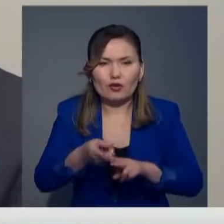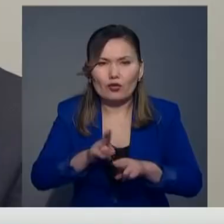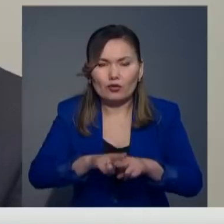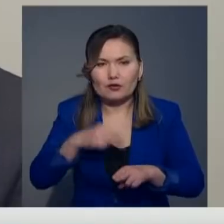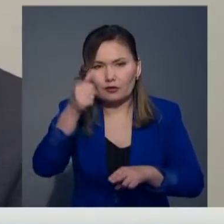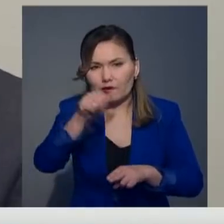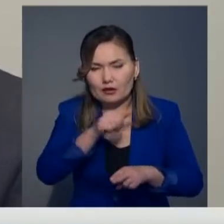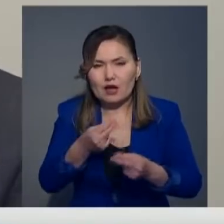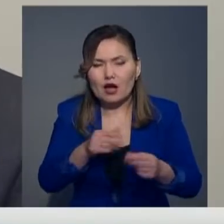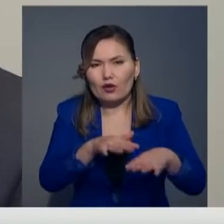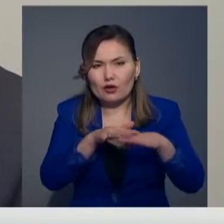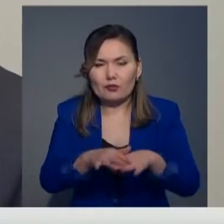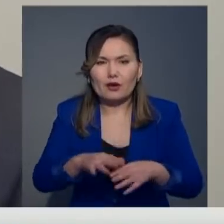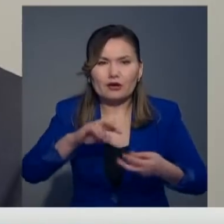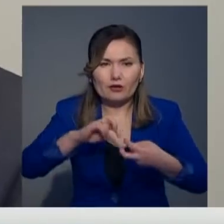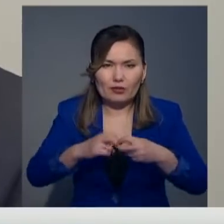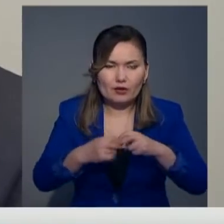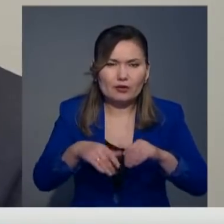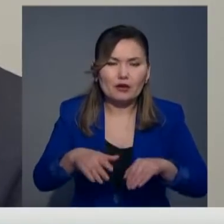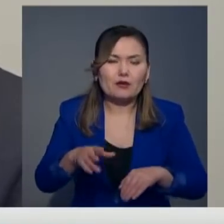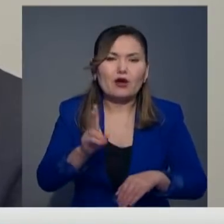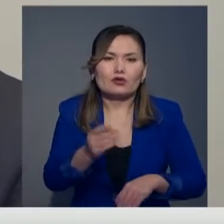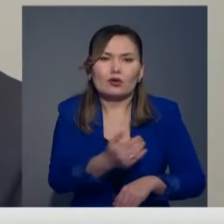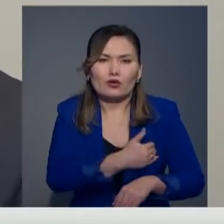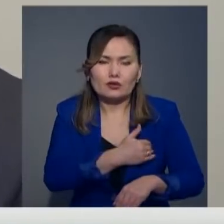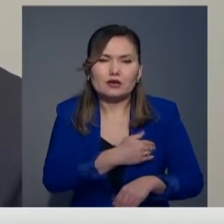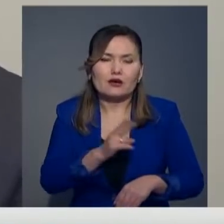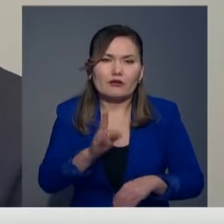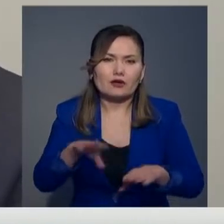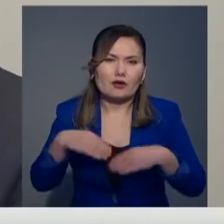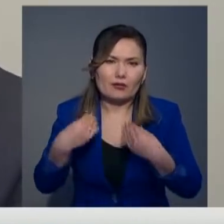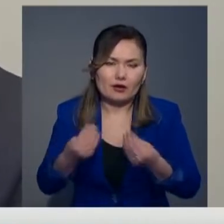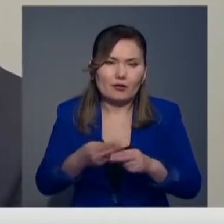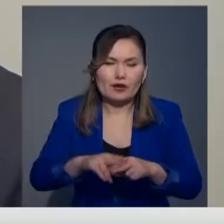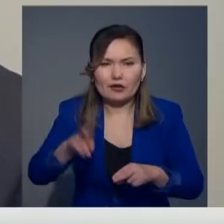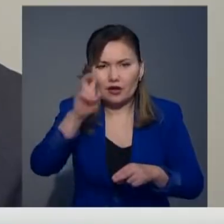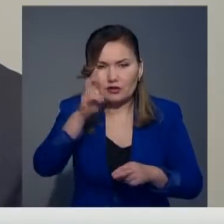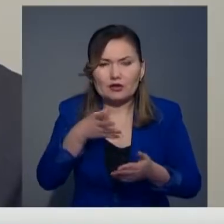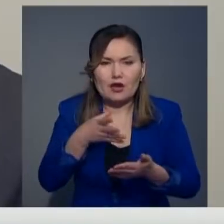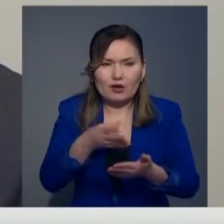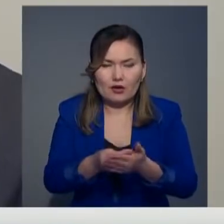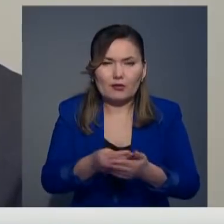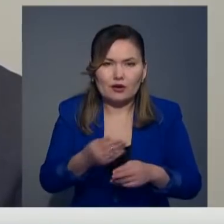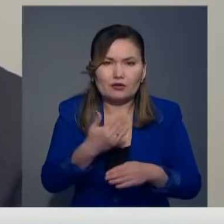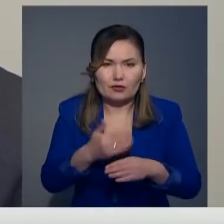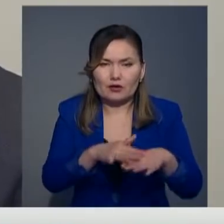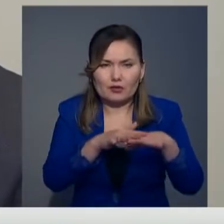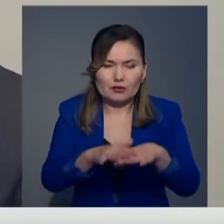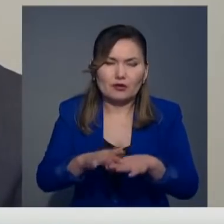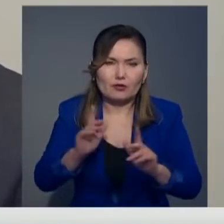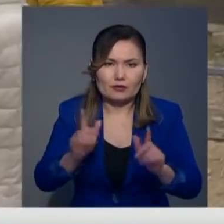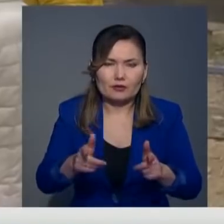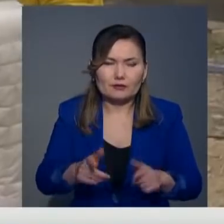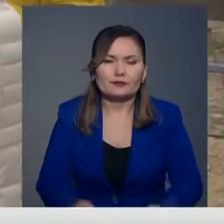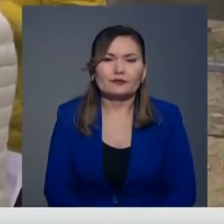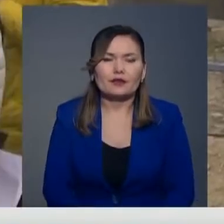жылда қайта қаралып, қазір алам деген адамның барлығына бастапқы жарнан төлеуге тұрғын үй сертификатын бөлетін болып, оған келісім